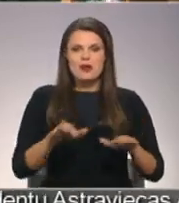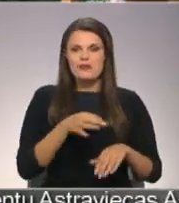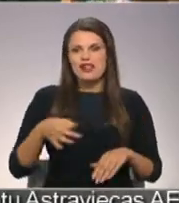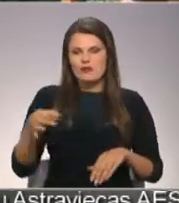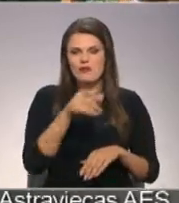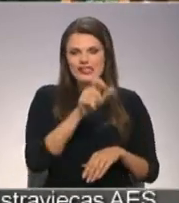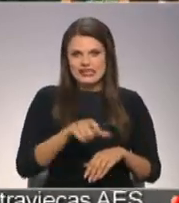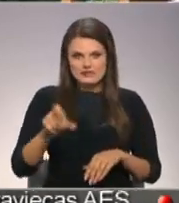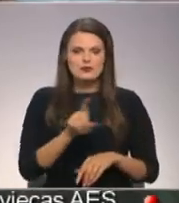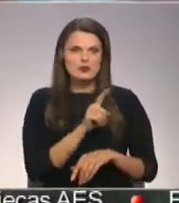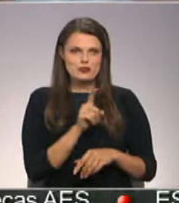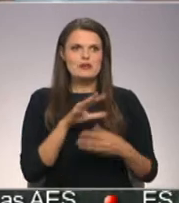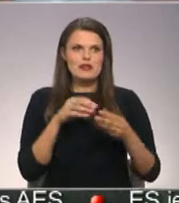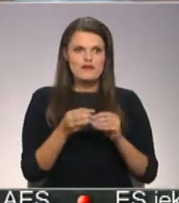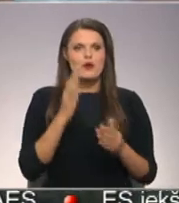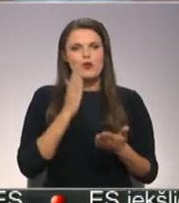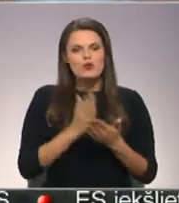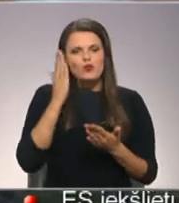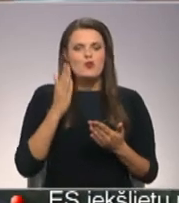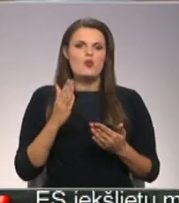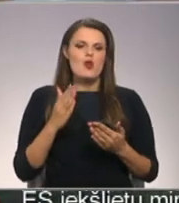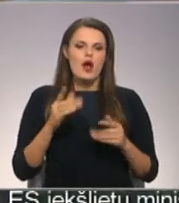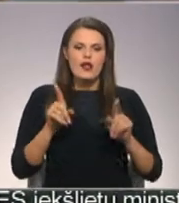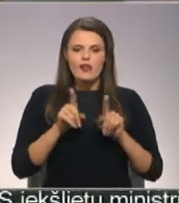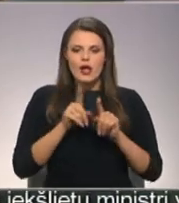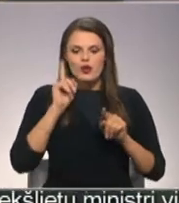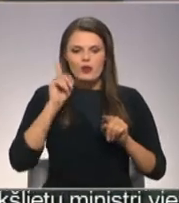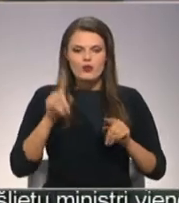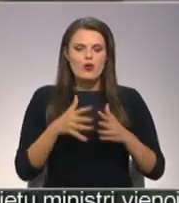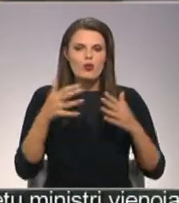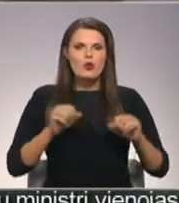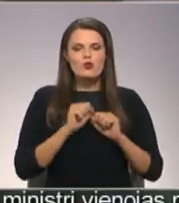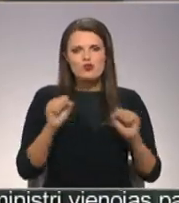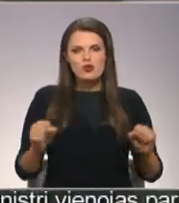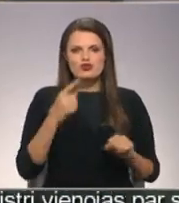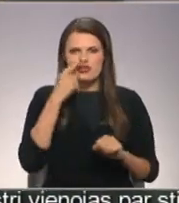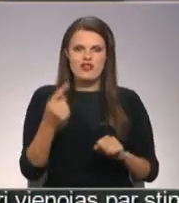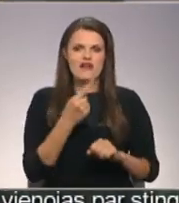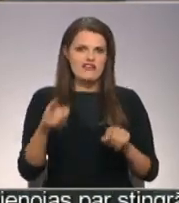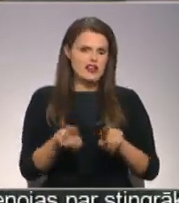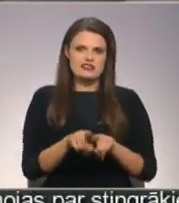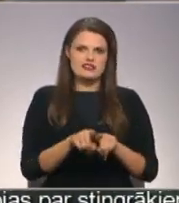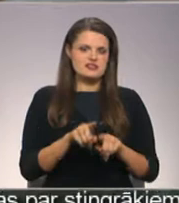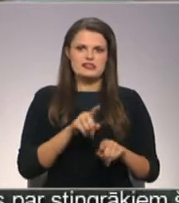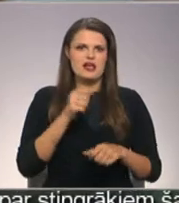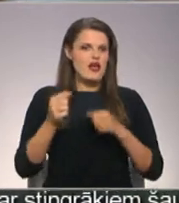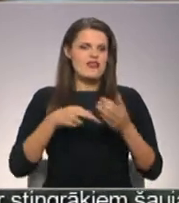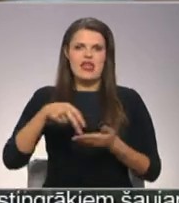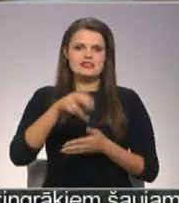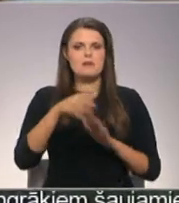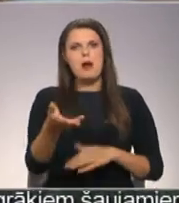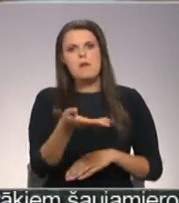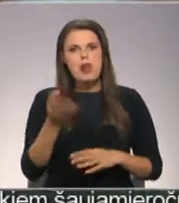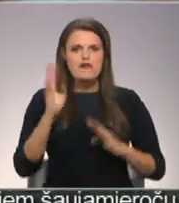to ir ņēmuši vērā. Notiek mūsu drošības, protams, ievērojam. Nu, viņi jau porgalvīgi arī nastaigoja tur pa pļavam,